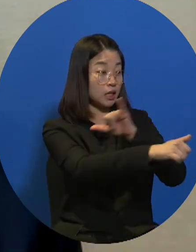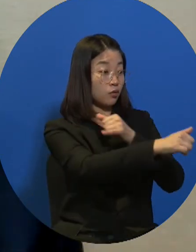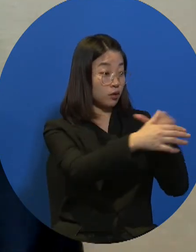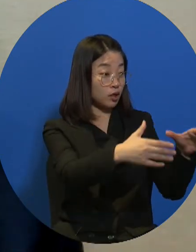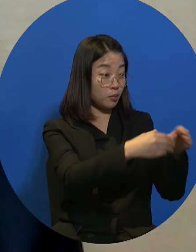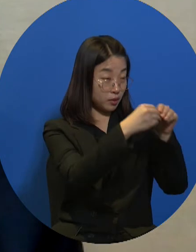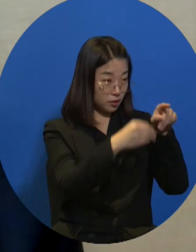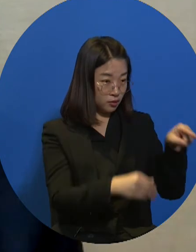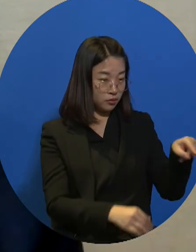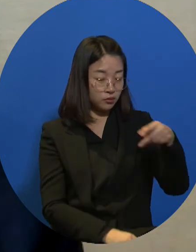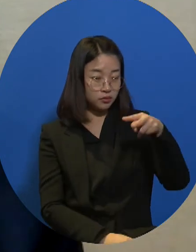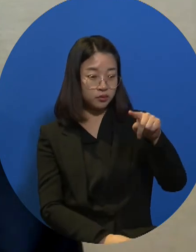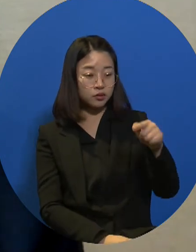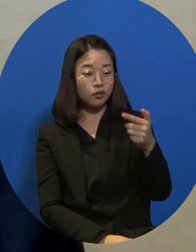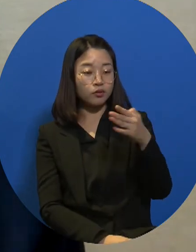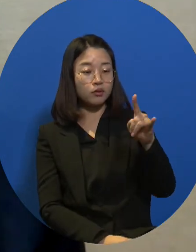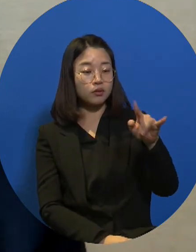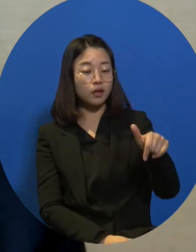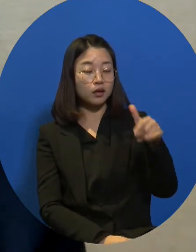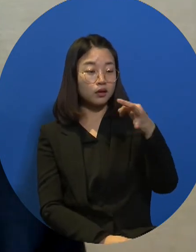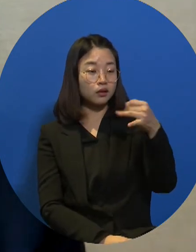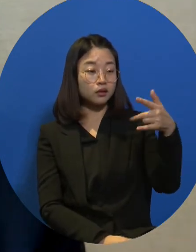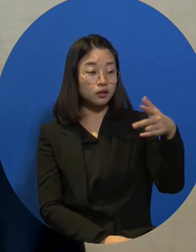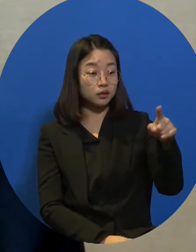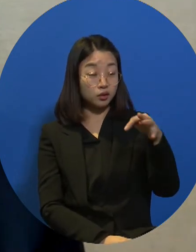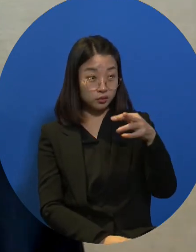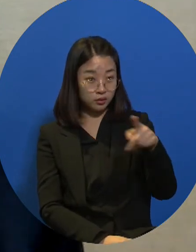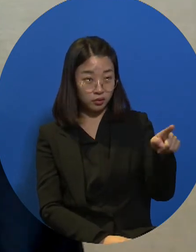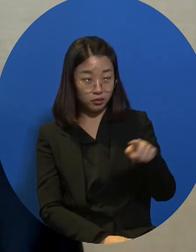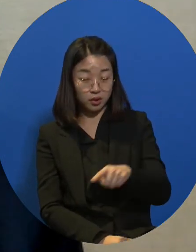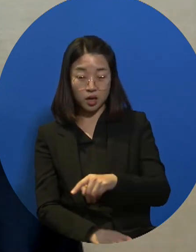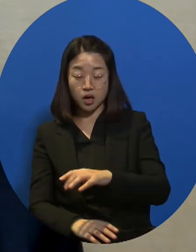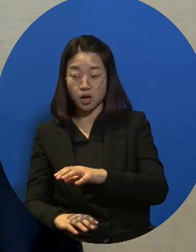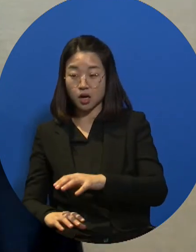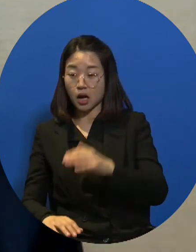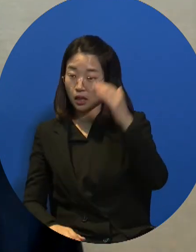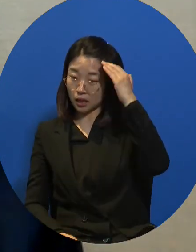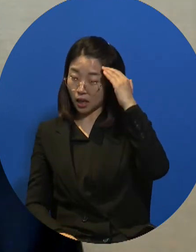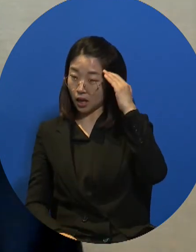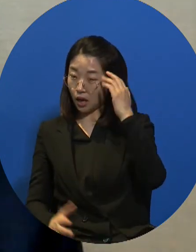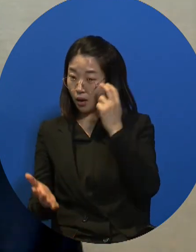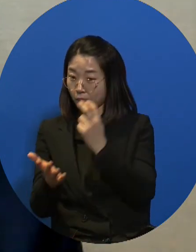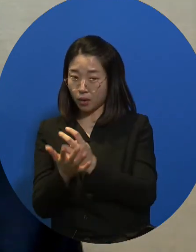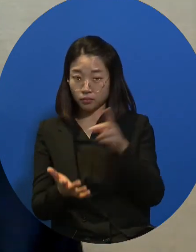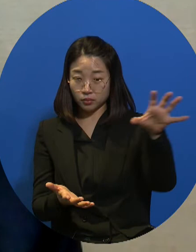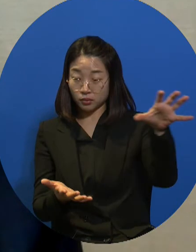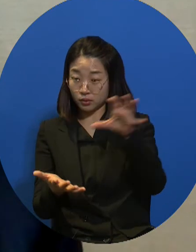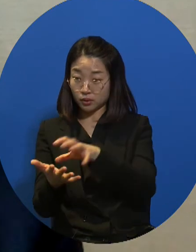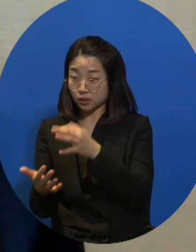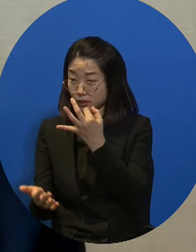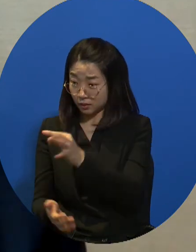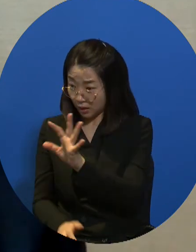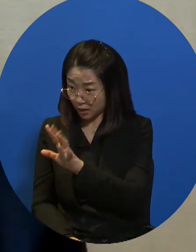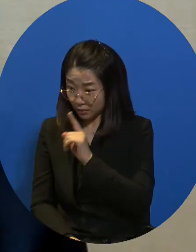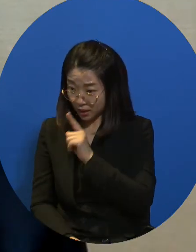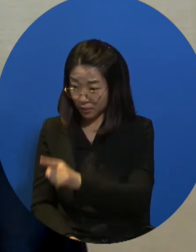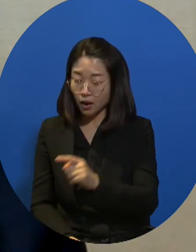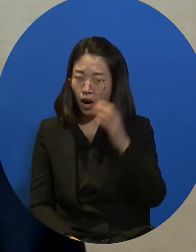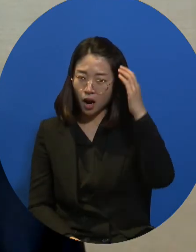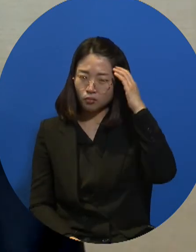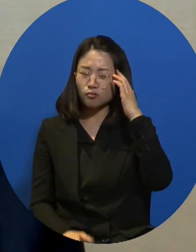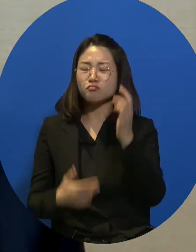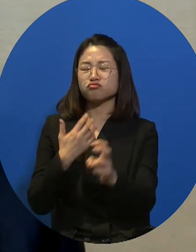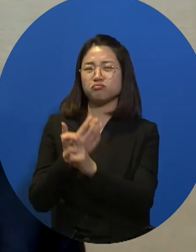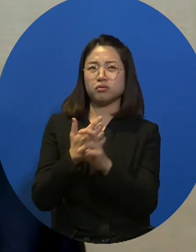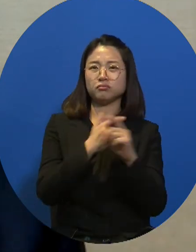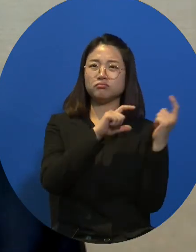이유로 받아들이지 않는 것은 국제법 위반이자 헌법 위반의 소지가 있다. 뭐 이런 견해도 있습니다. 한국의